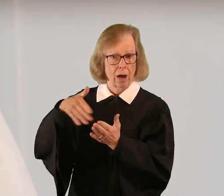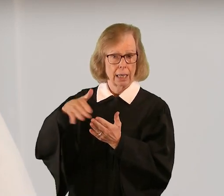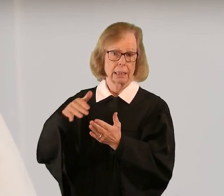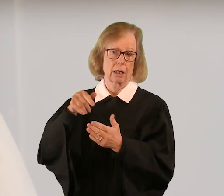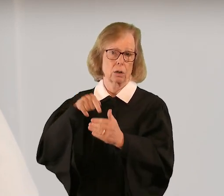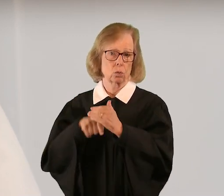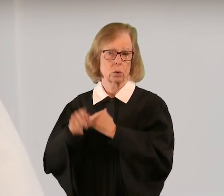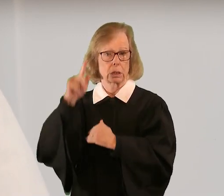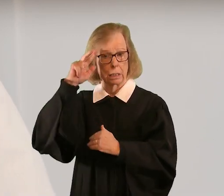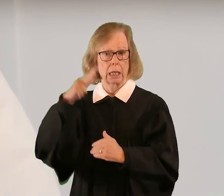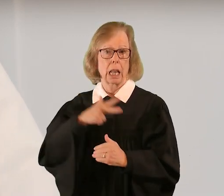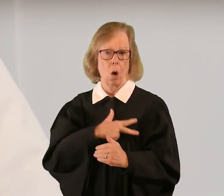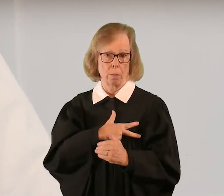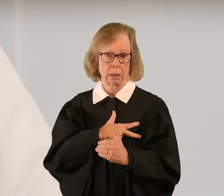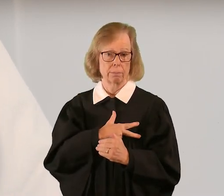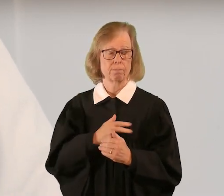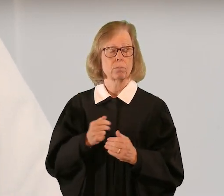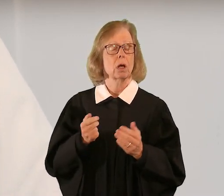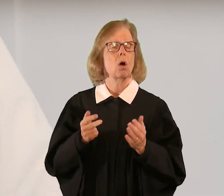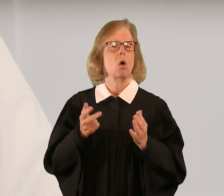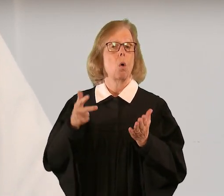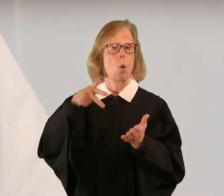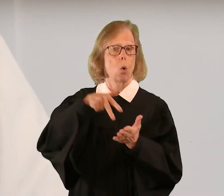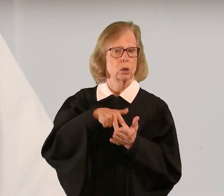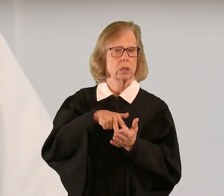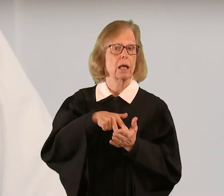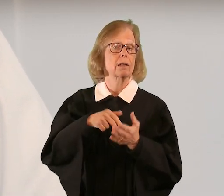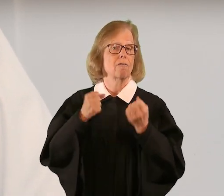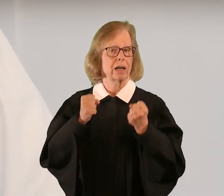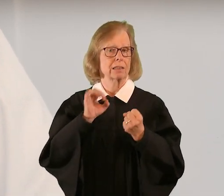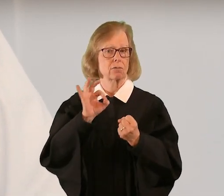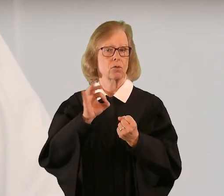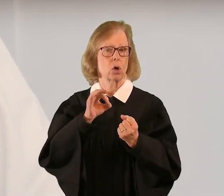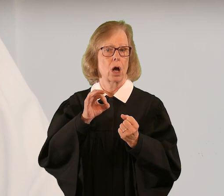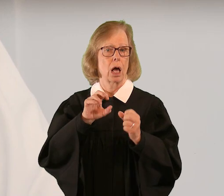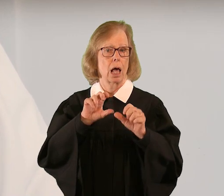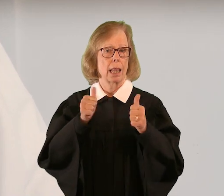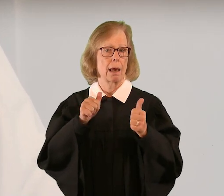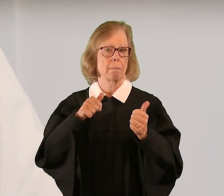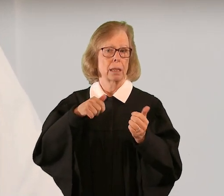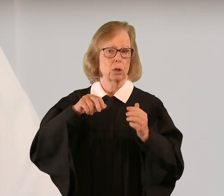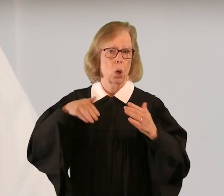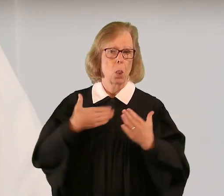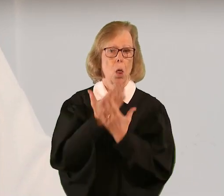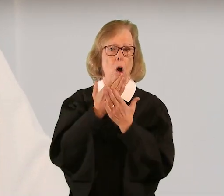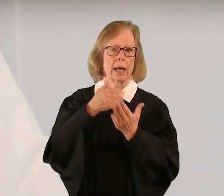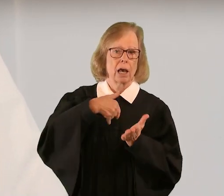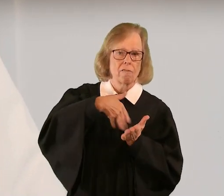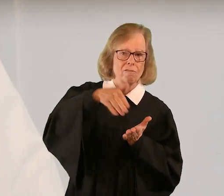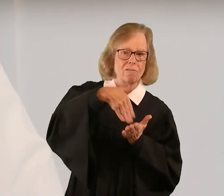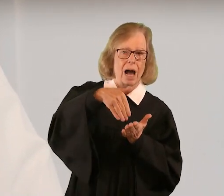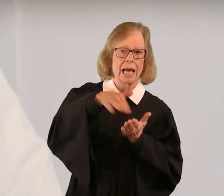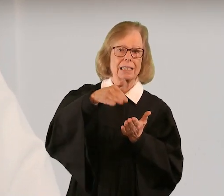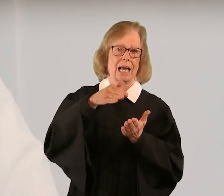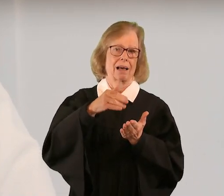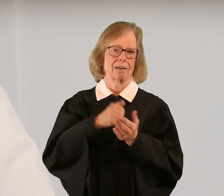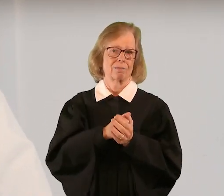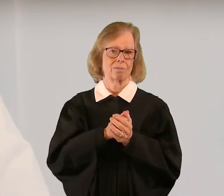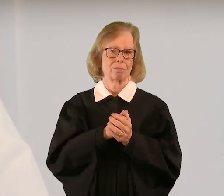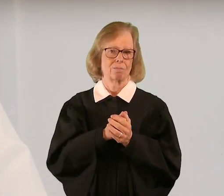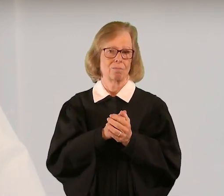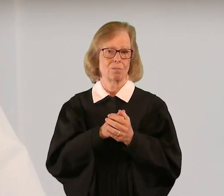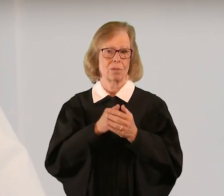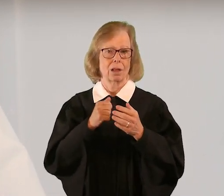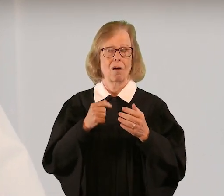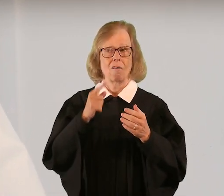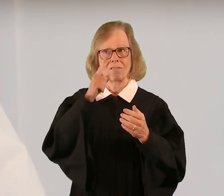Ostern ist das Fest des weitergehenden Lebens, aber nicht im alten Sinne, sondern ganz neu. Wer die Freude dieses Festes